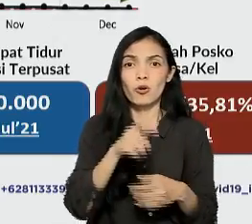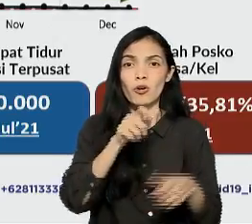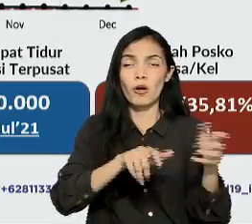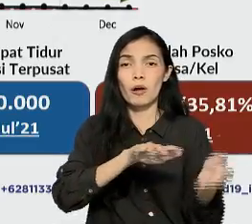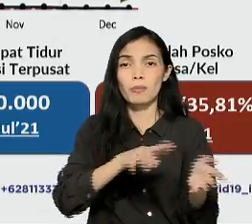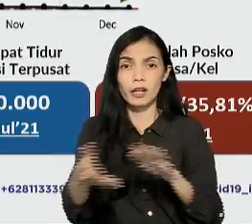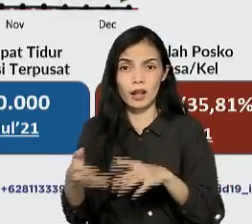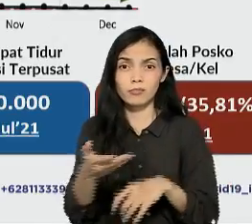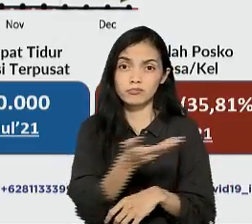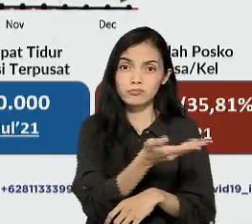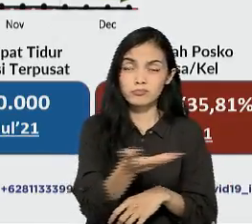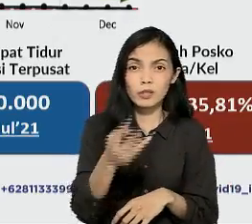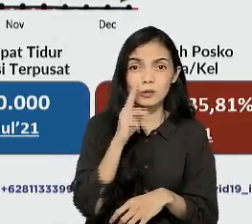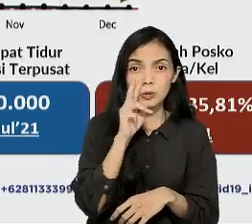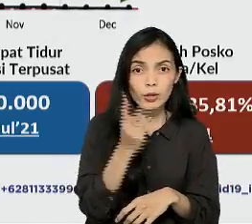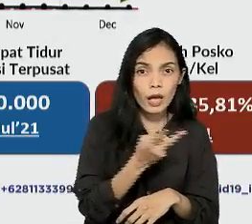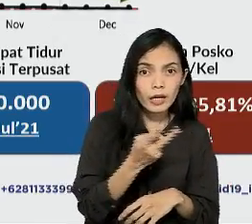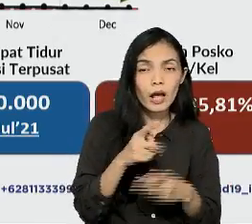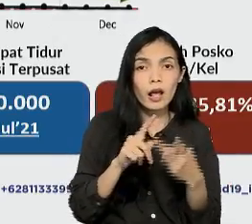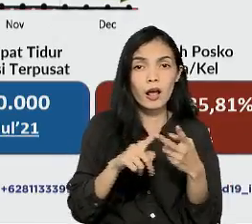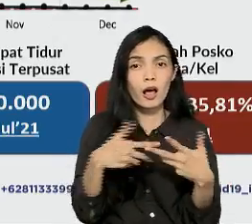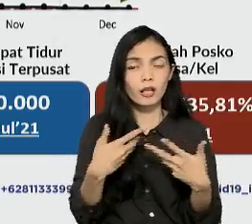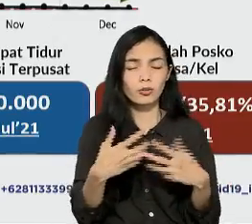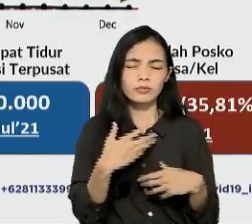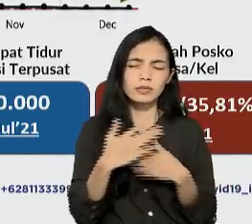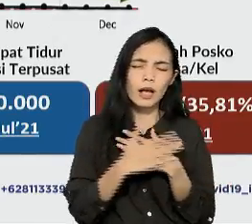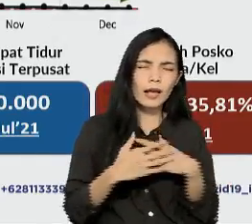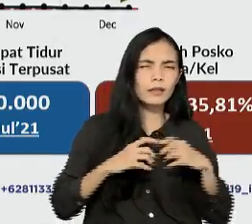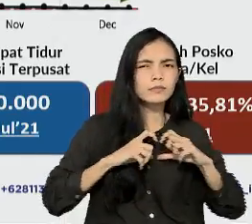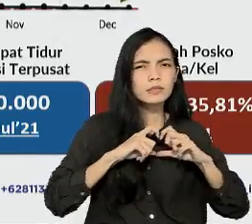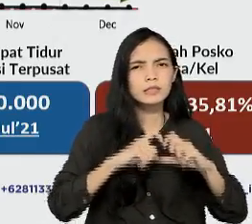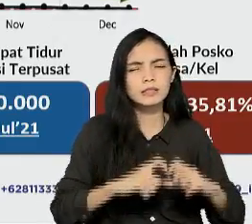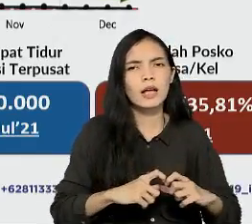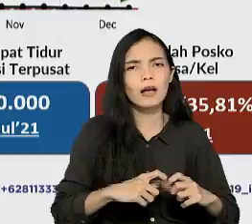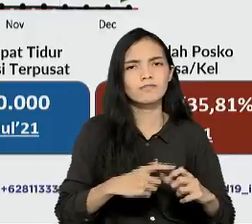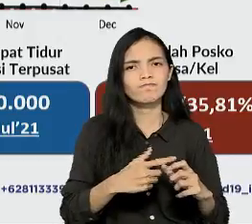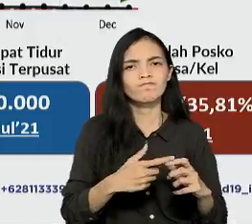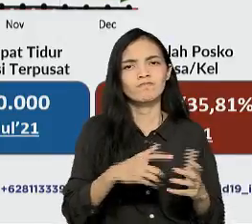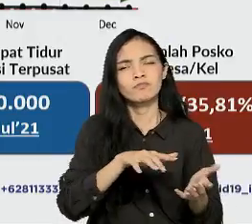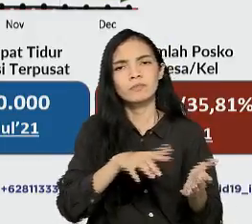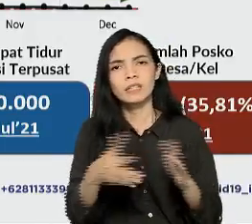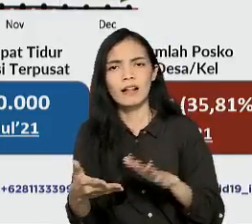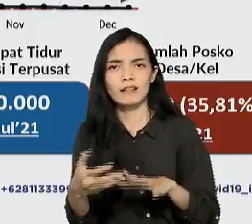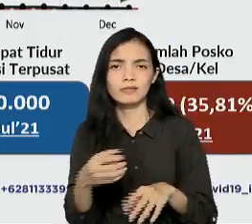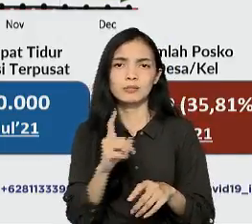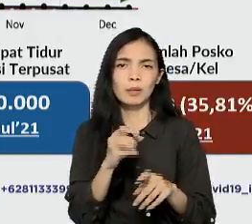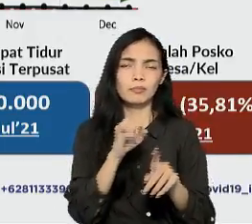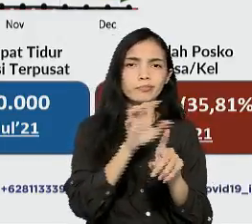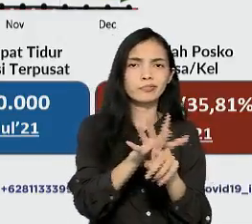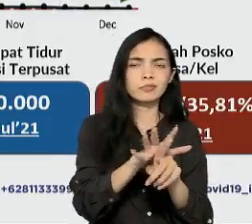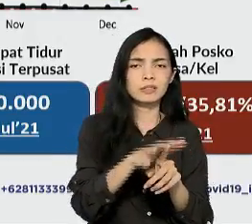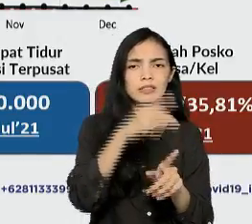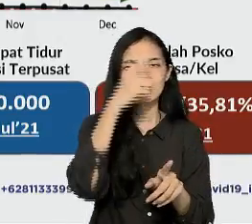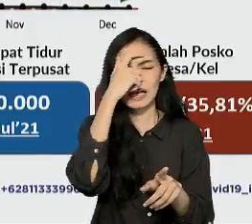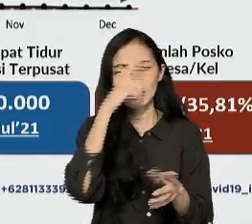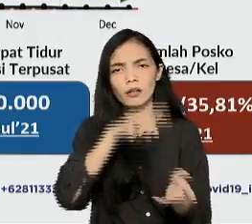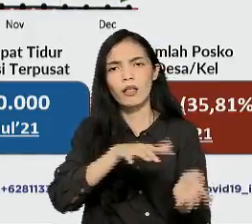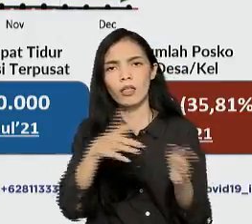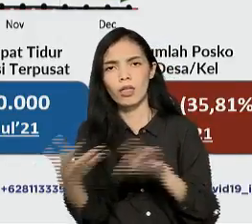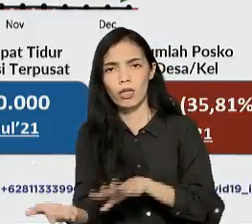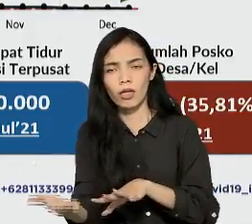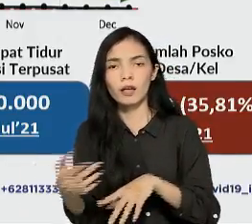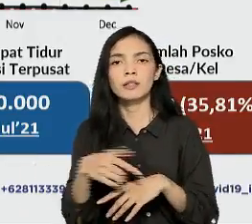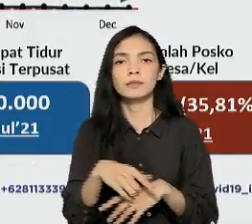terdapat sanak saudara dan orang-orang tercinta kita yang turut berpulang akibat virus ini. Di tahun